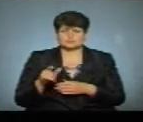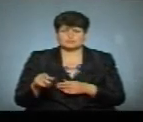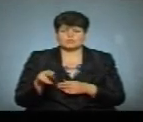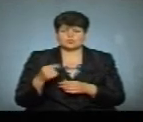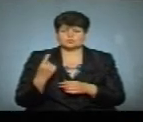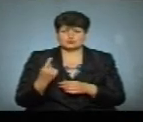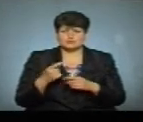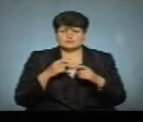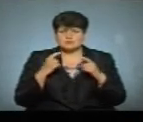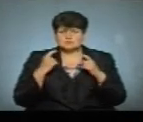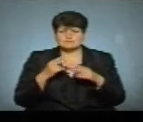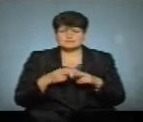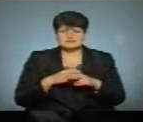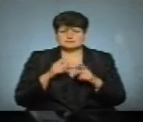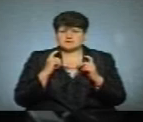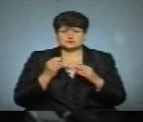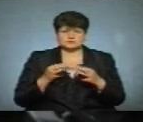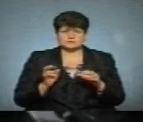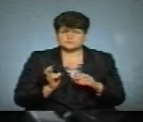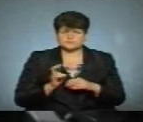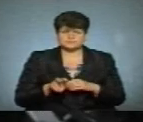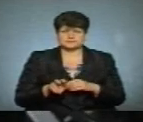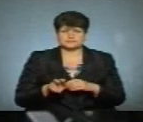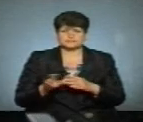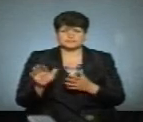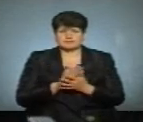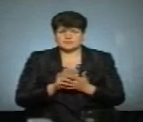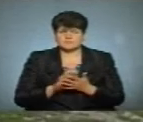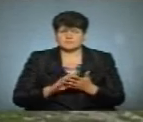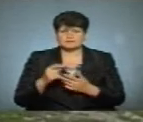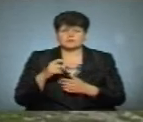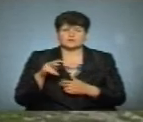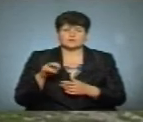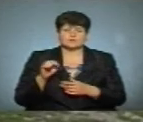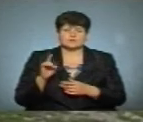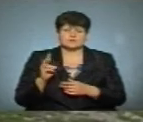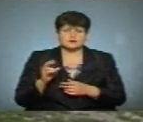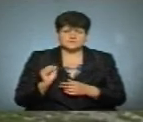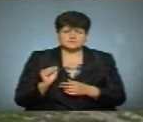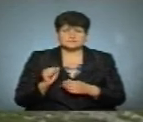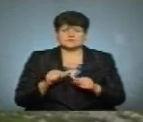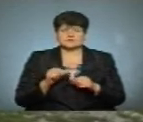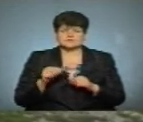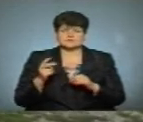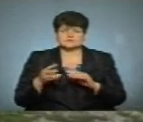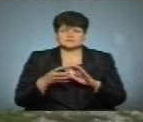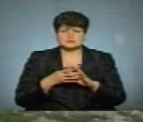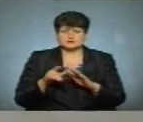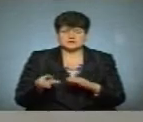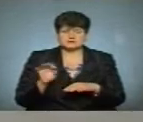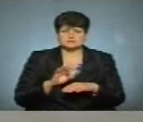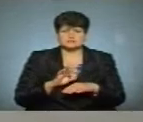в масках, без масок не запускаємо. Дезінфікуємо, хлоркою миємо. Окрім 29 осіб, які інфікувалися під